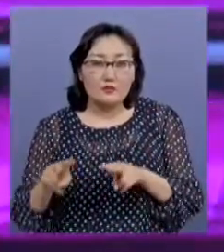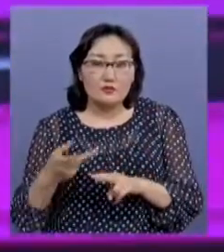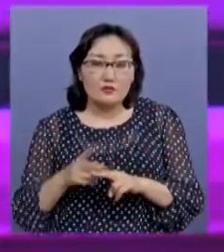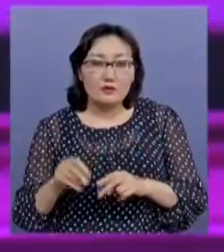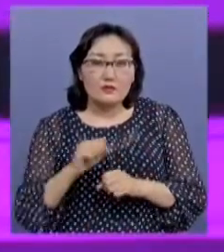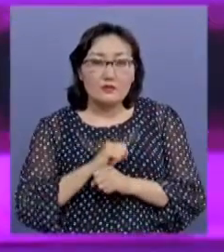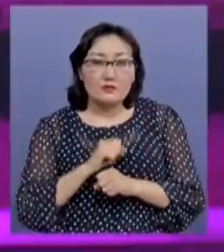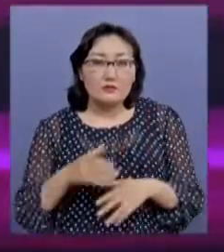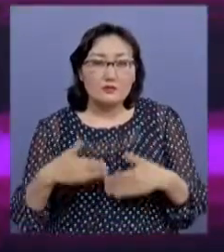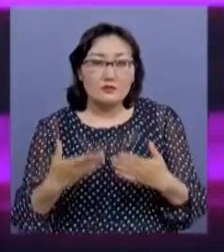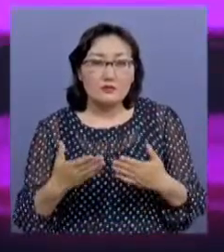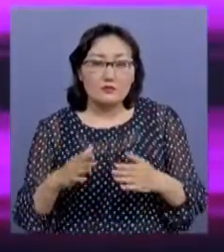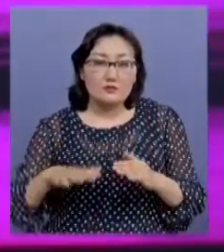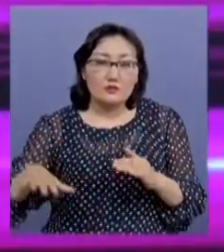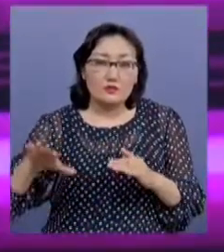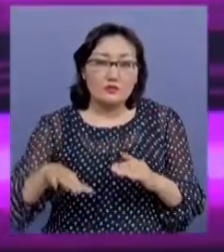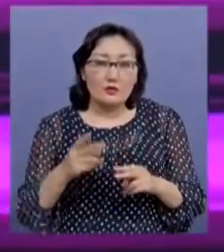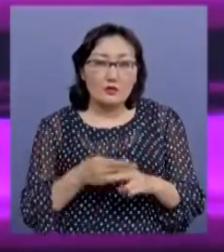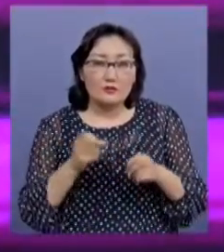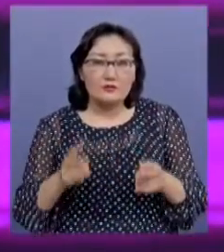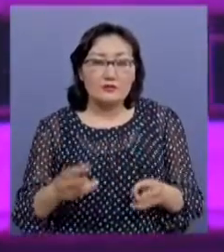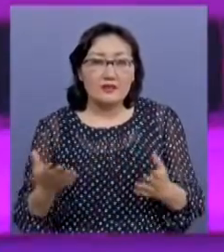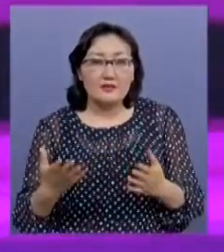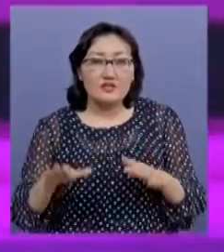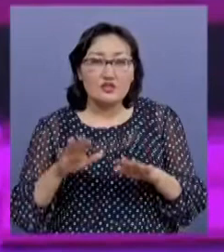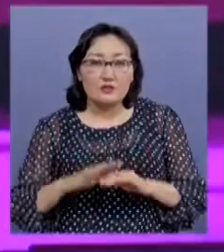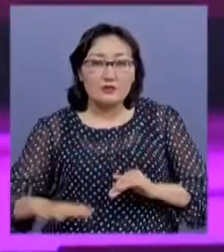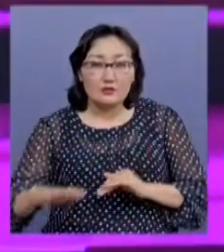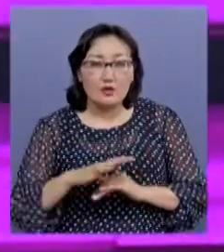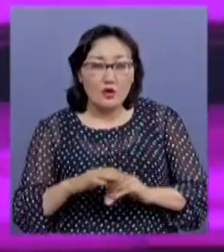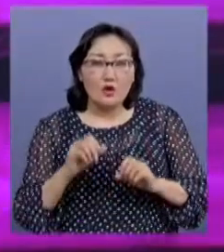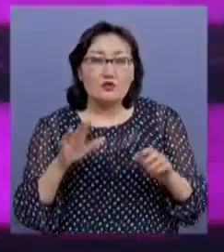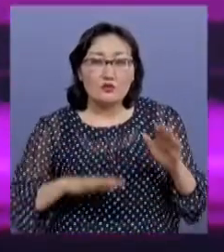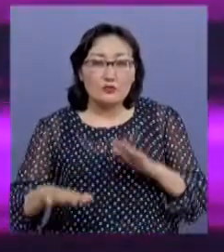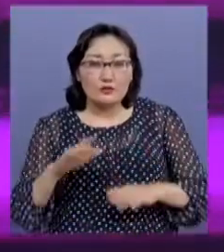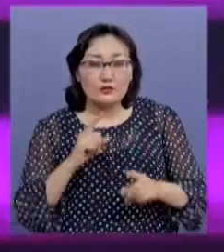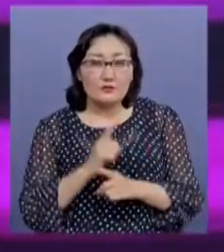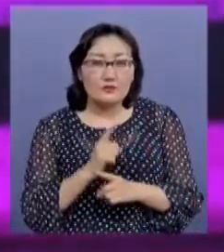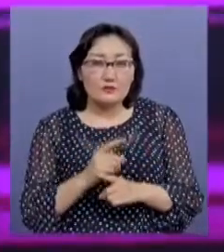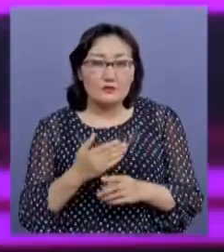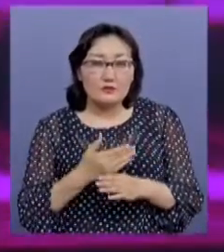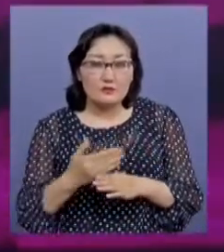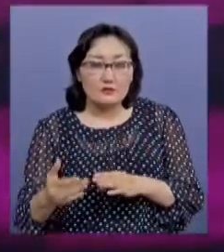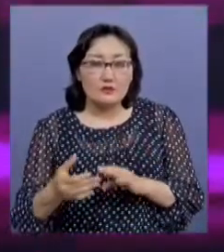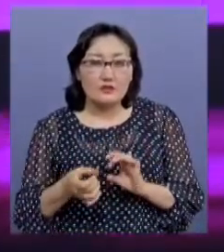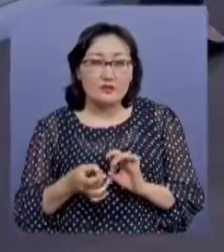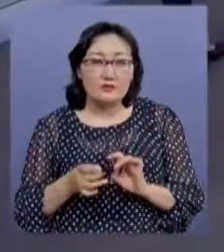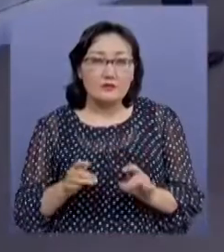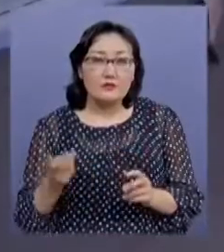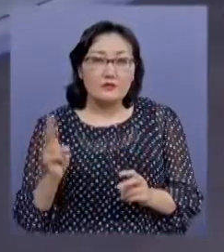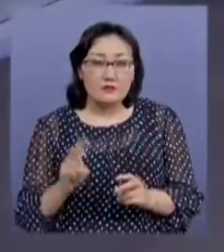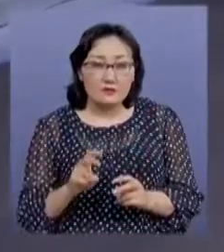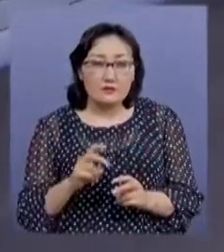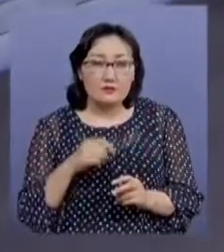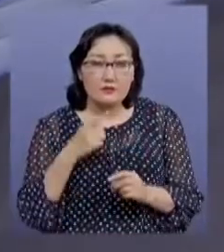Тынығушыларға ұсынылып отырған қазіргі жағажайлар қауіпсіз бе? Қандай жерлерде шомылуға тыйым салынды? Әріптесім Айдана Мейрамбайқызы студияға келіп